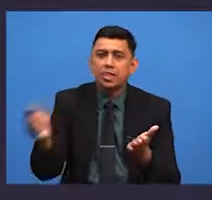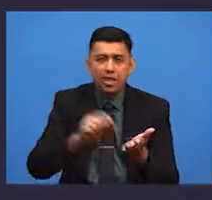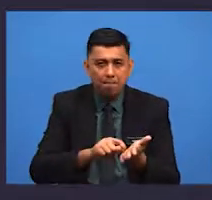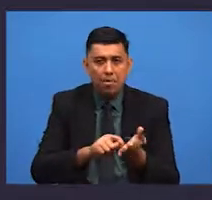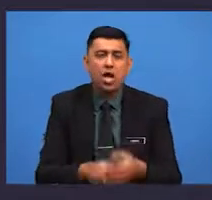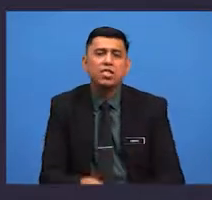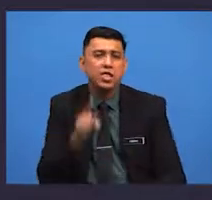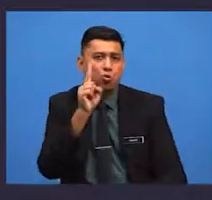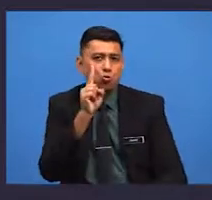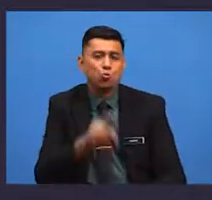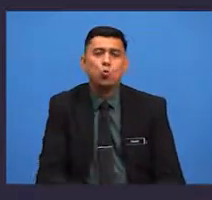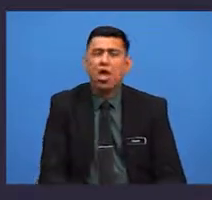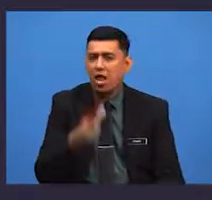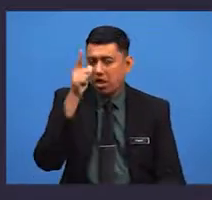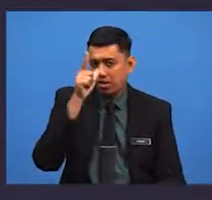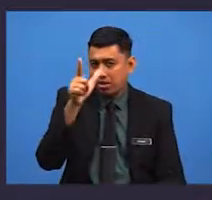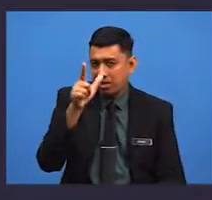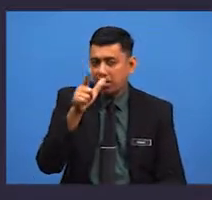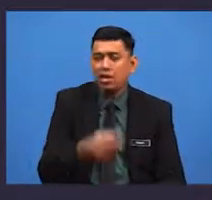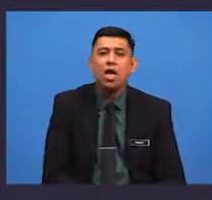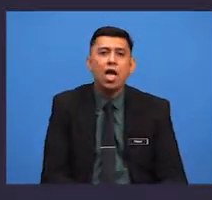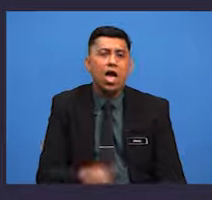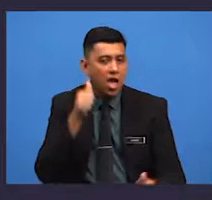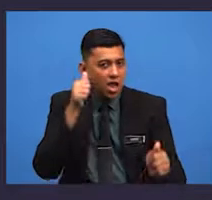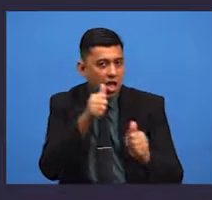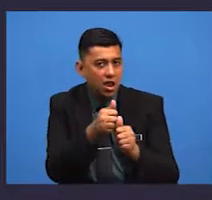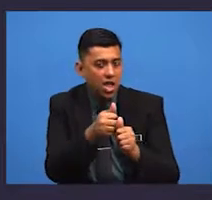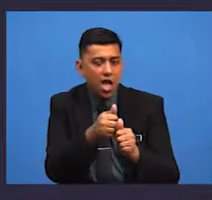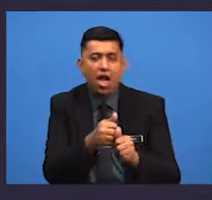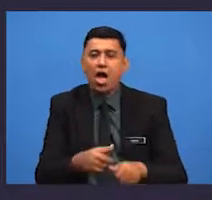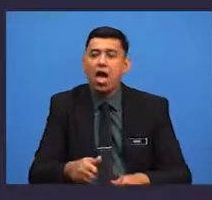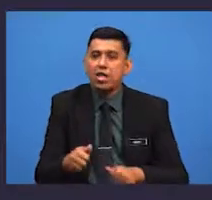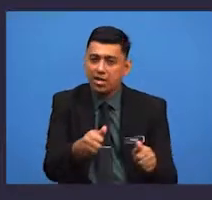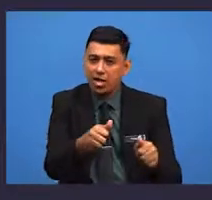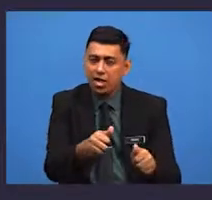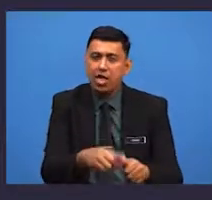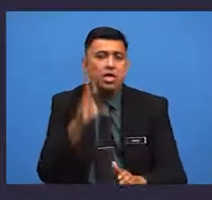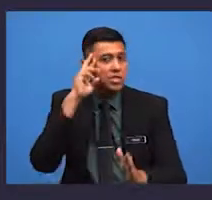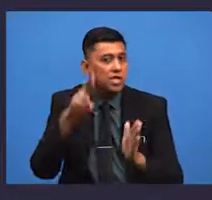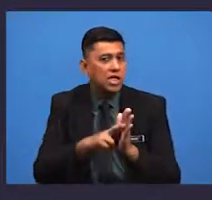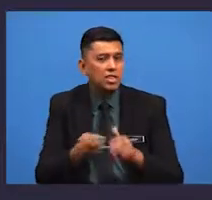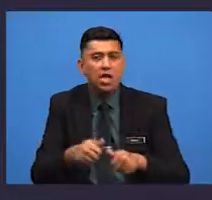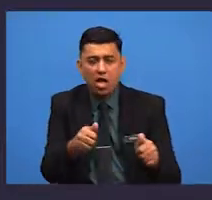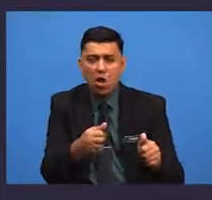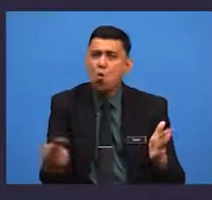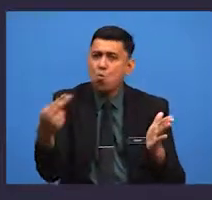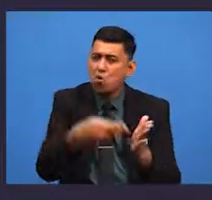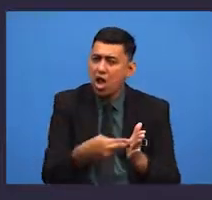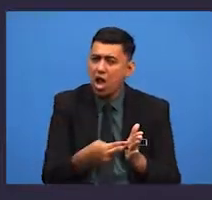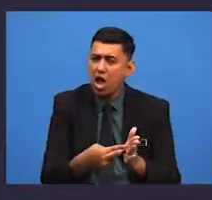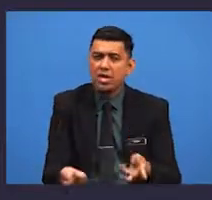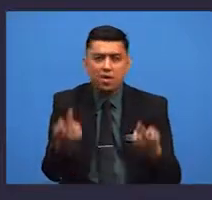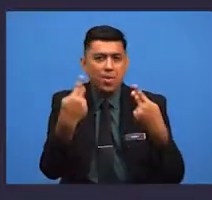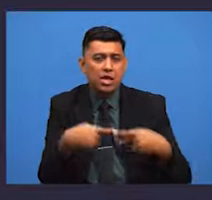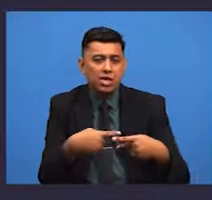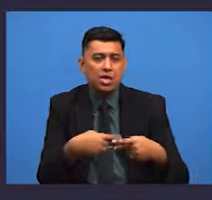satu. Lihat arah aliran pada carta alir. Anak panah berulang kembali ke